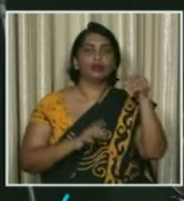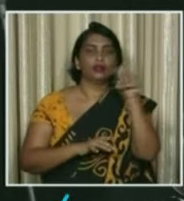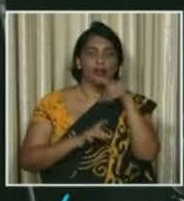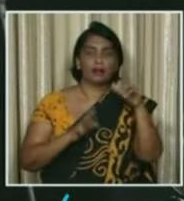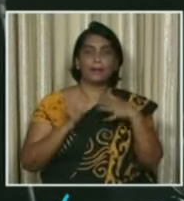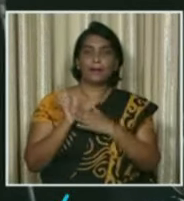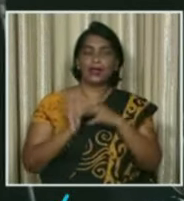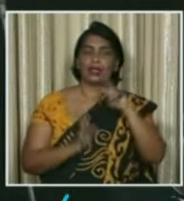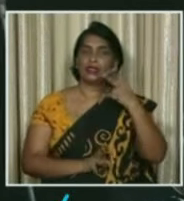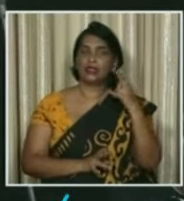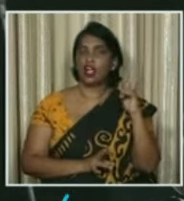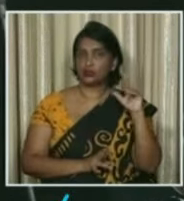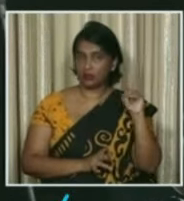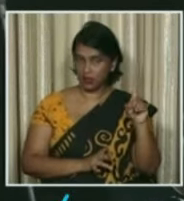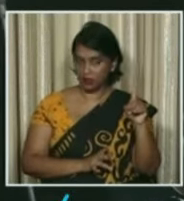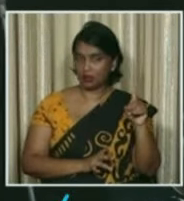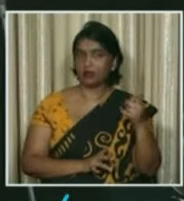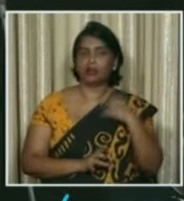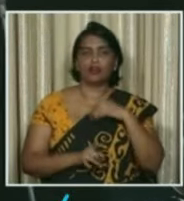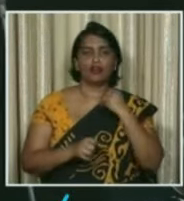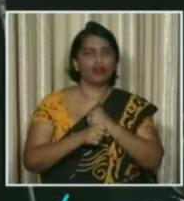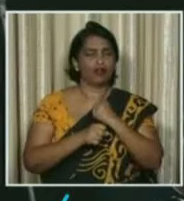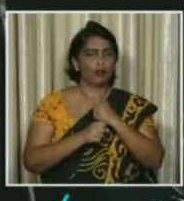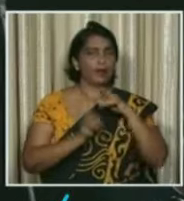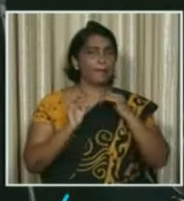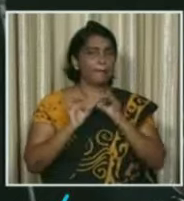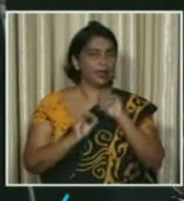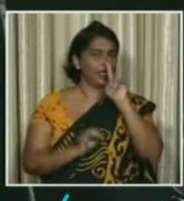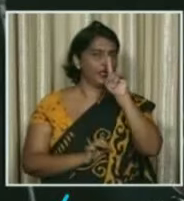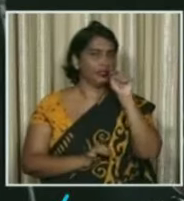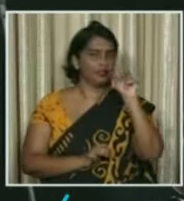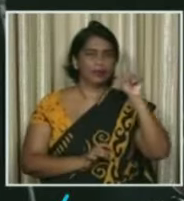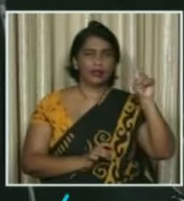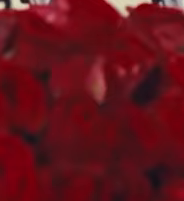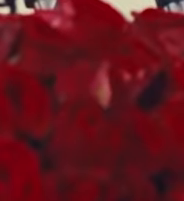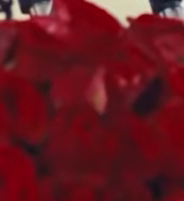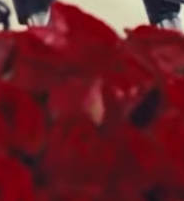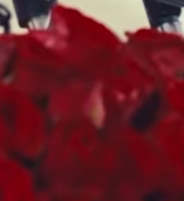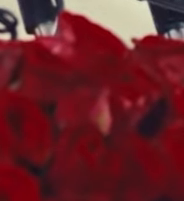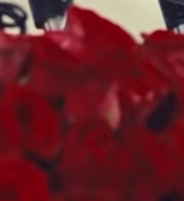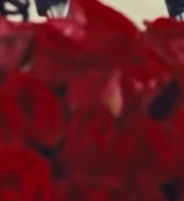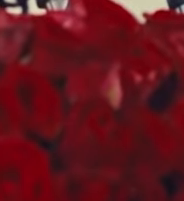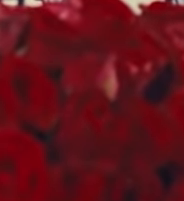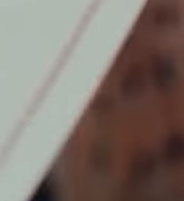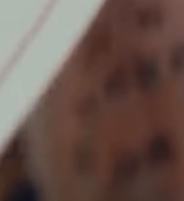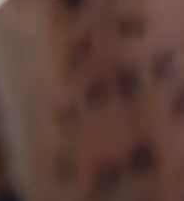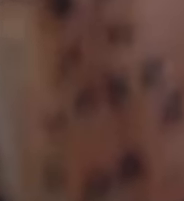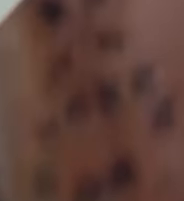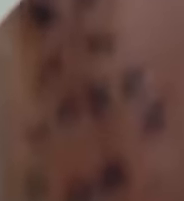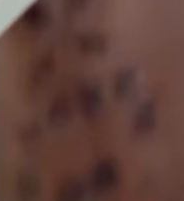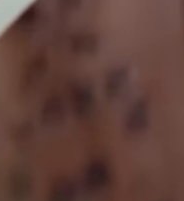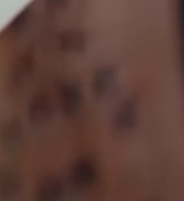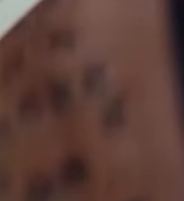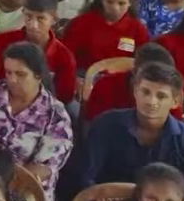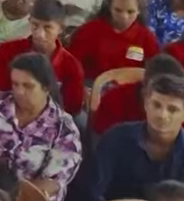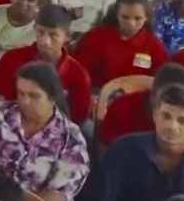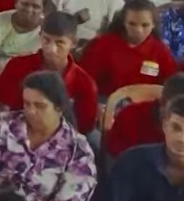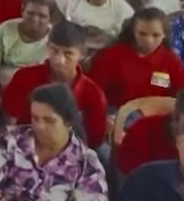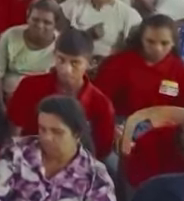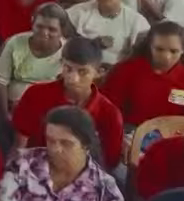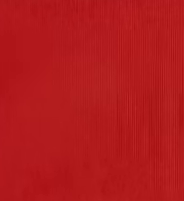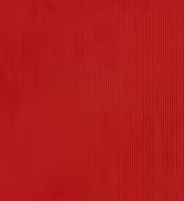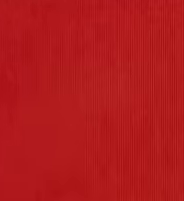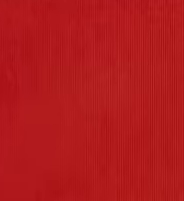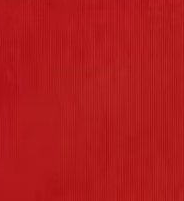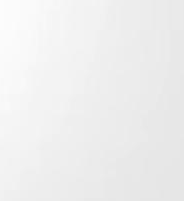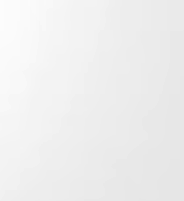මිලියන 281ක්, ග්ලෝබ් බෙන්ඩර්ස් රුපියල් බිලියන 1.148ක්. අපි දැනුමෙන් සන්නද්ධව පෝසත්